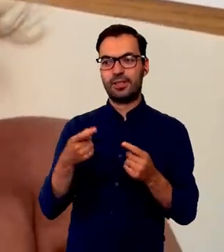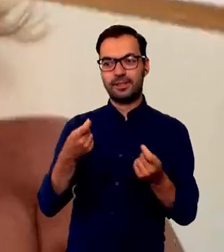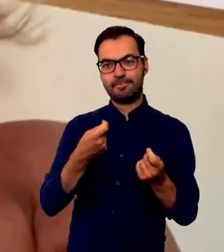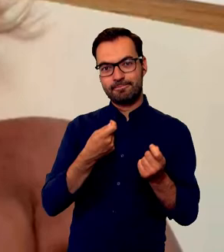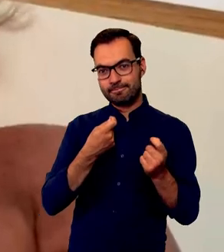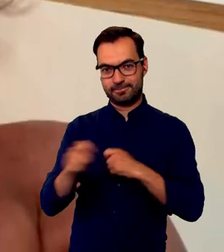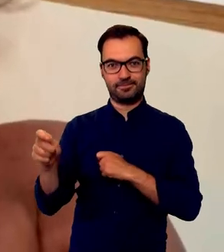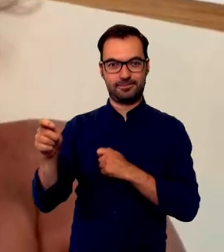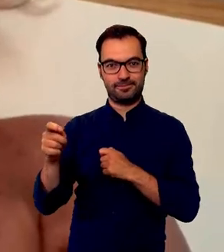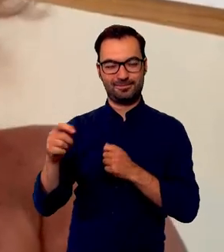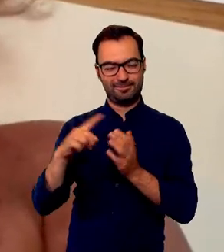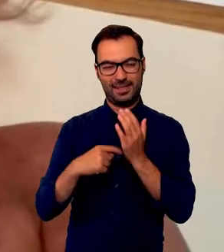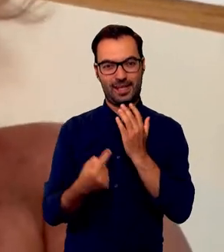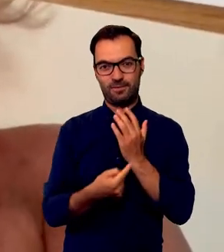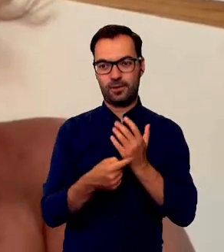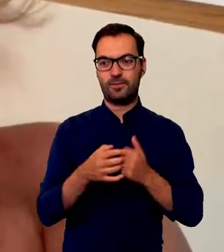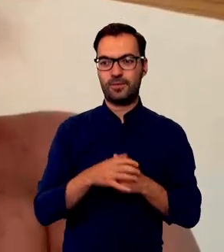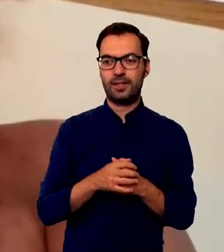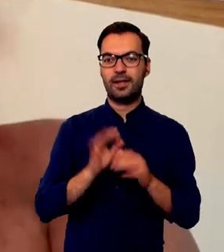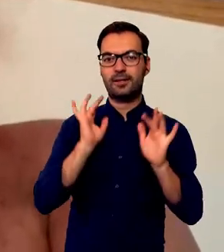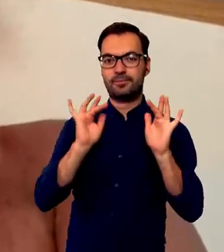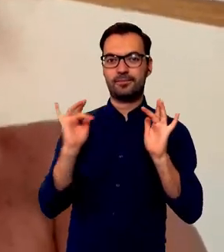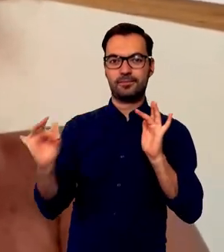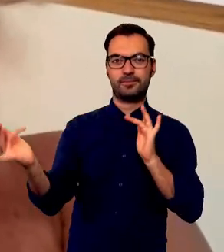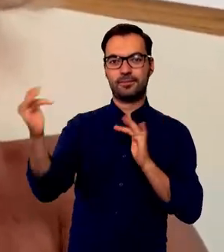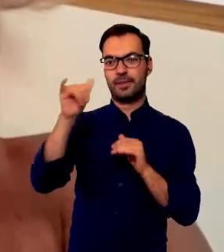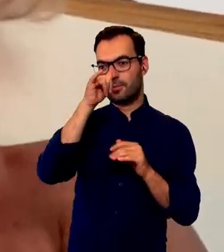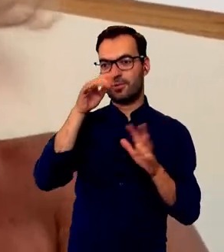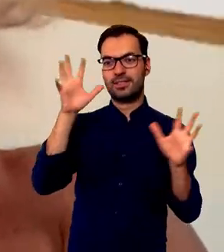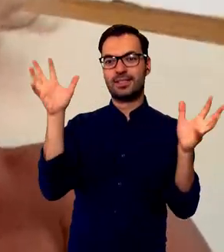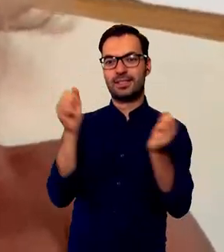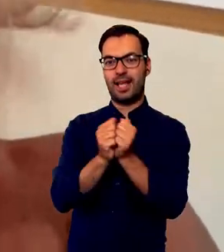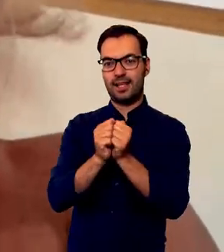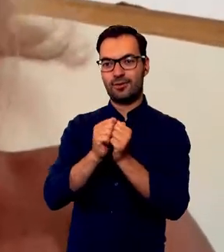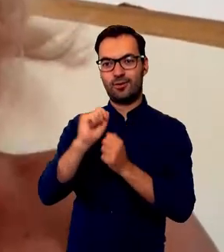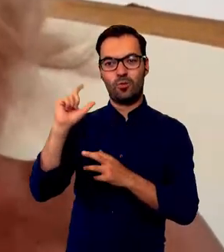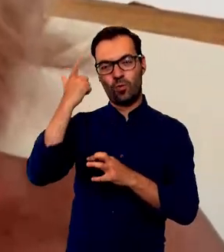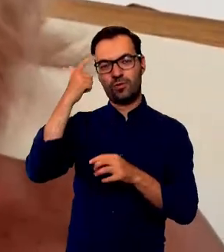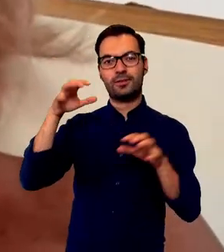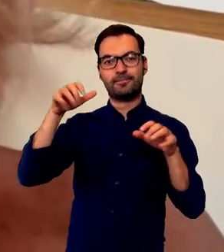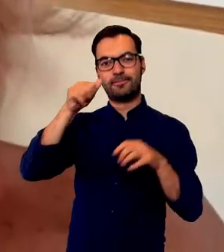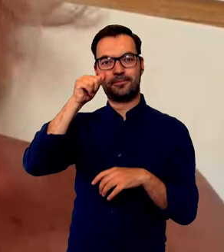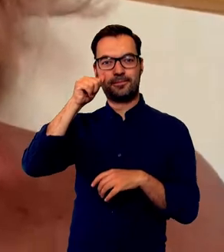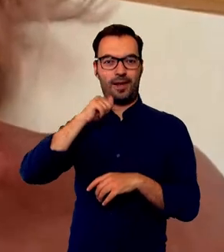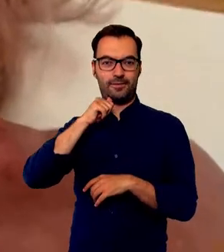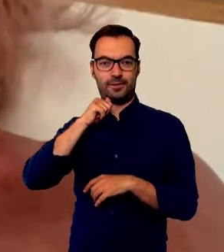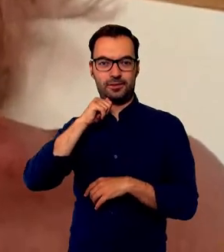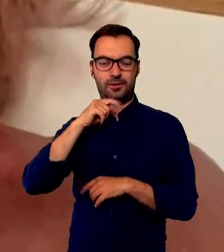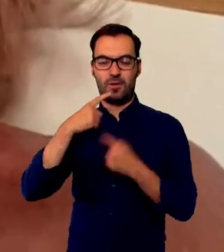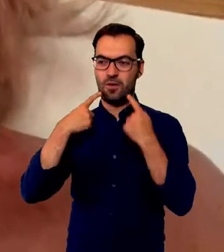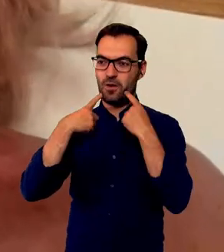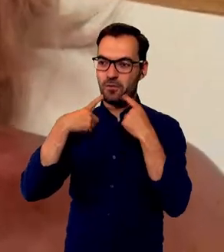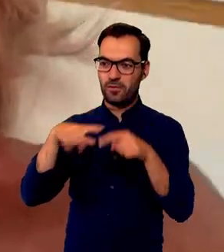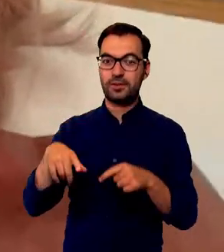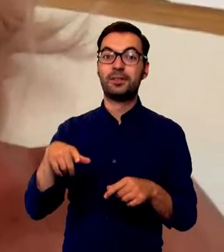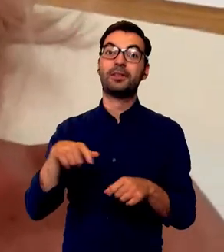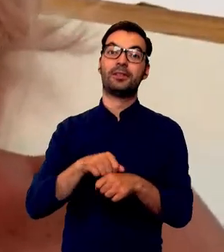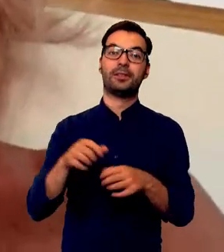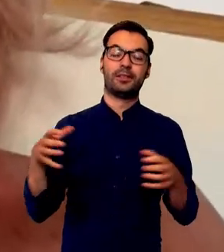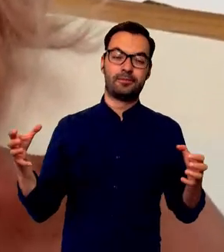trochę, tylko po to w różnych miejscach, żeby nie można było zlokalizować głównej grupy przestępczej, która za tym stoi. Bo za tym